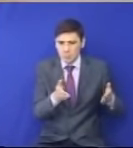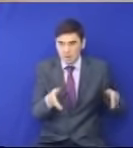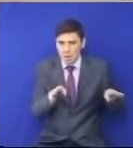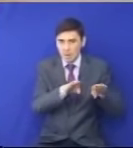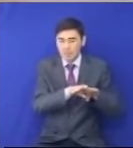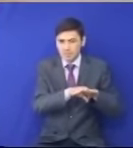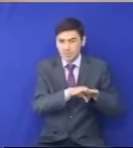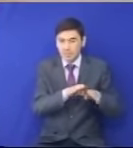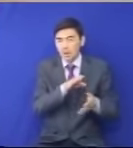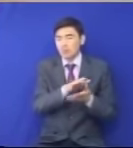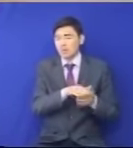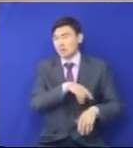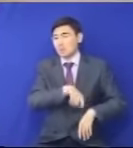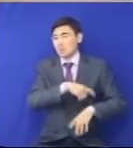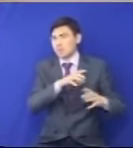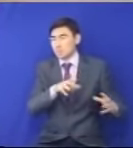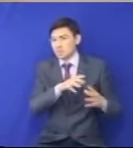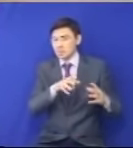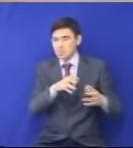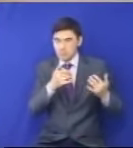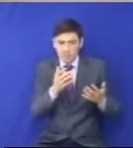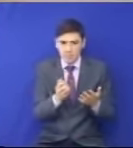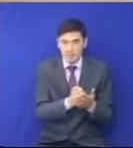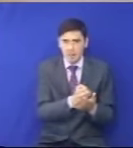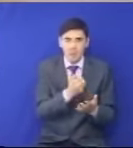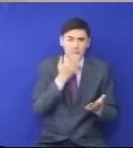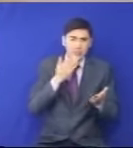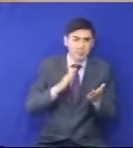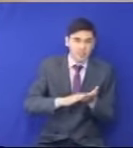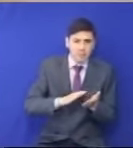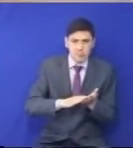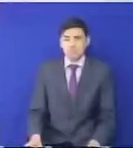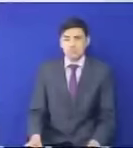еңбектер сақталып қалған. Оны енді қай кезде қалай сақтап қалды бізге беймәлім.